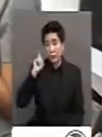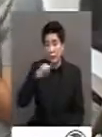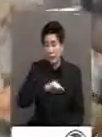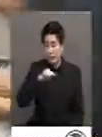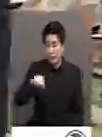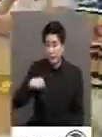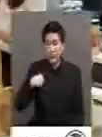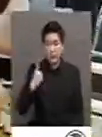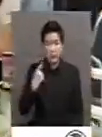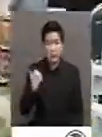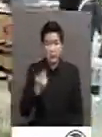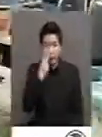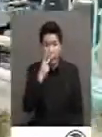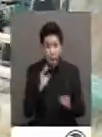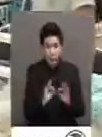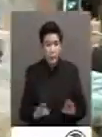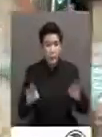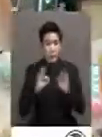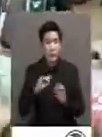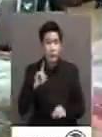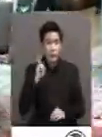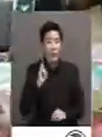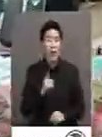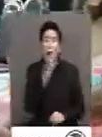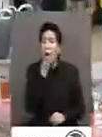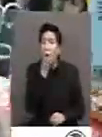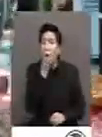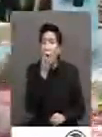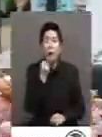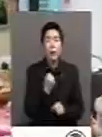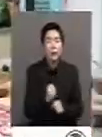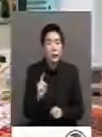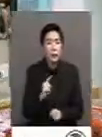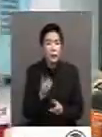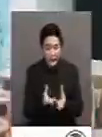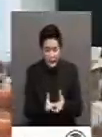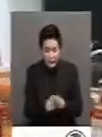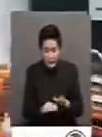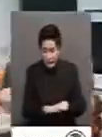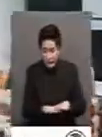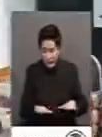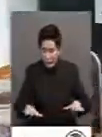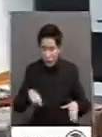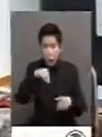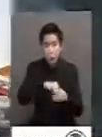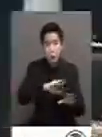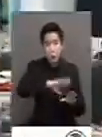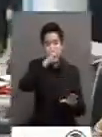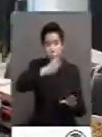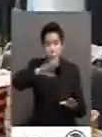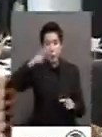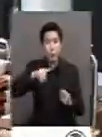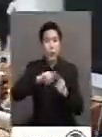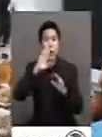ฮไลท์ของงานนี้เหมือนกันนะคะเป็นข้าวที่ทำมาจากการที่ดินนั้นเป็นอยู่ในภูเขาไฟของบุรีรัม